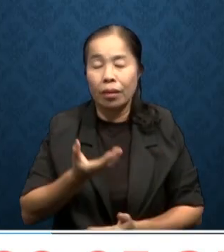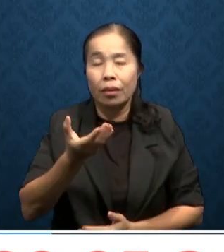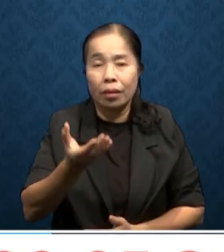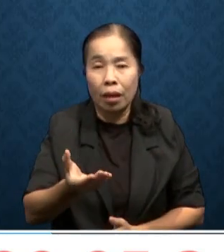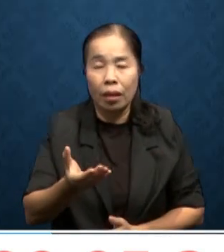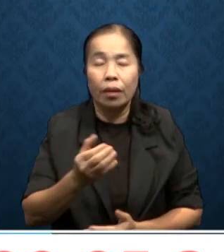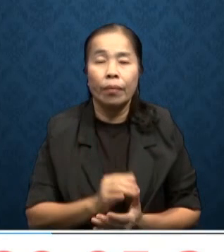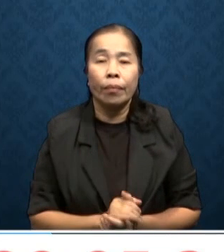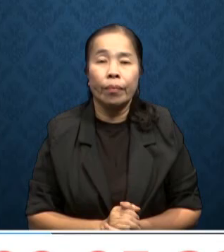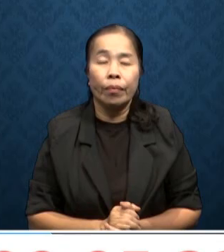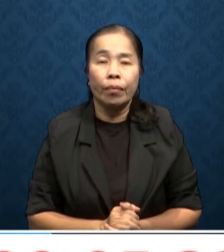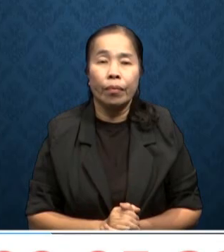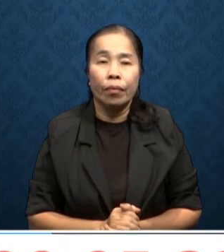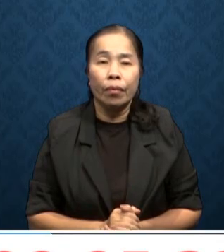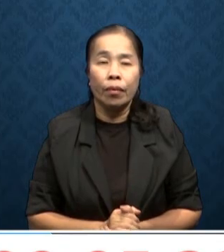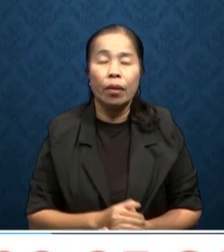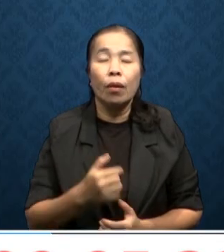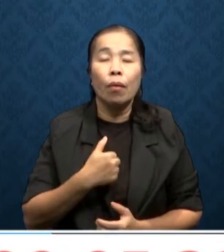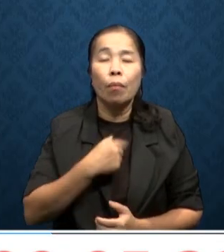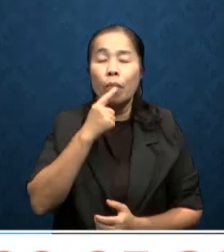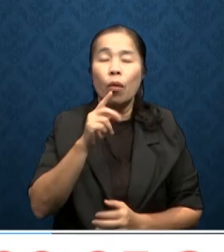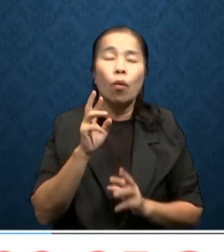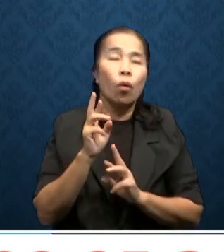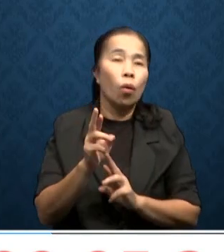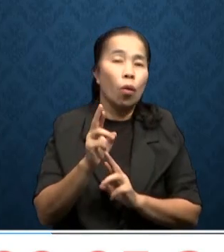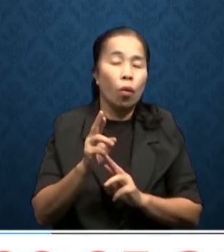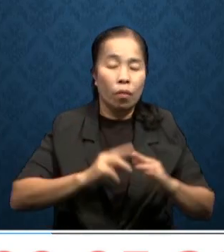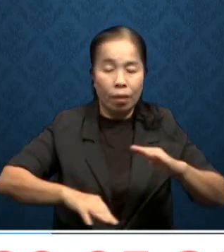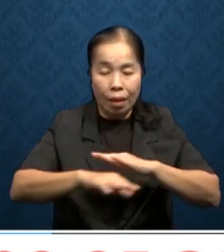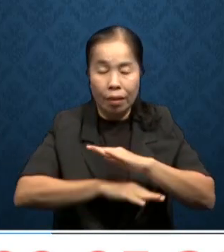ก็บอกว่า..รอ...การพิศูหักฐาน